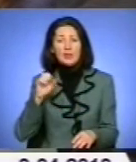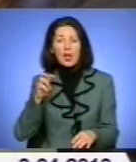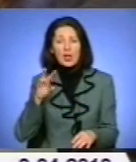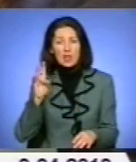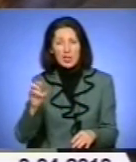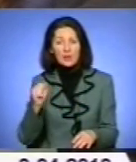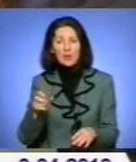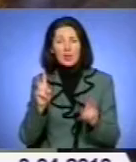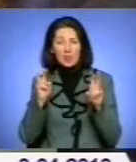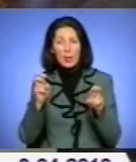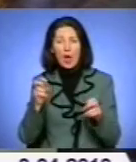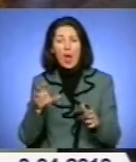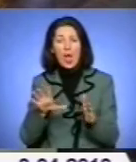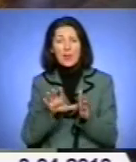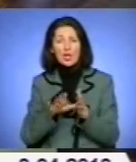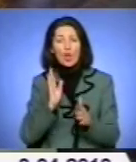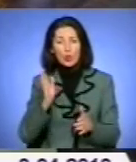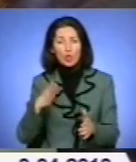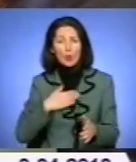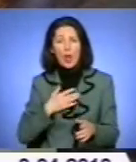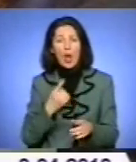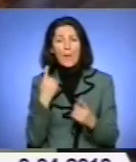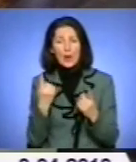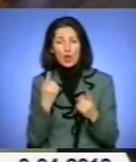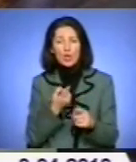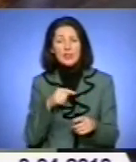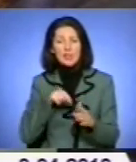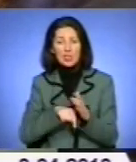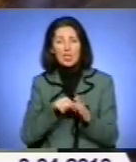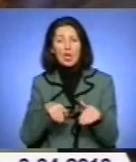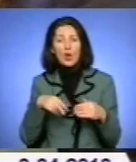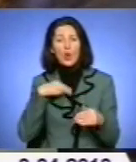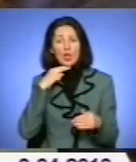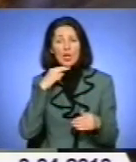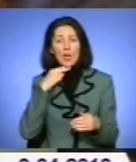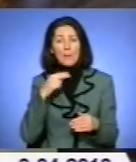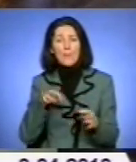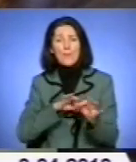тематика «Энергия будущего», и поэтому мы очень большое значение придаем именно по проектам